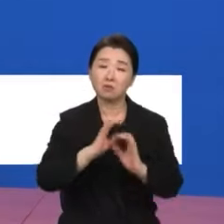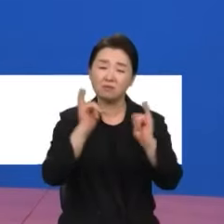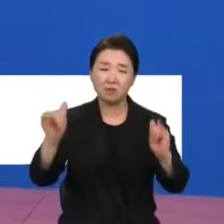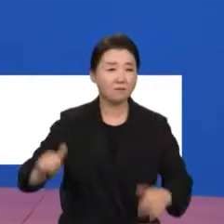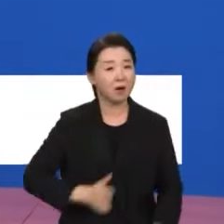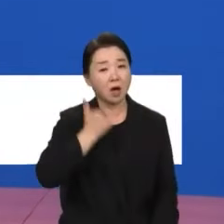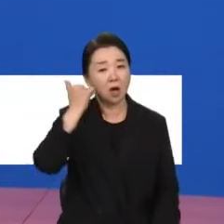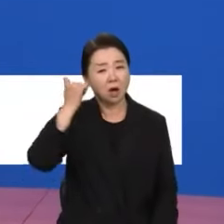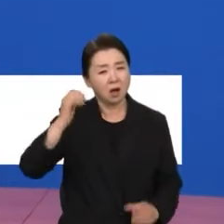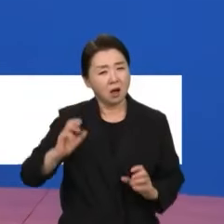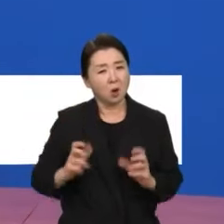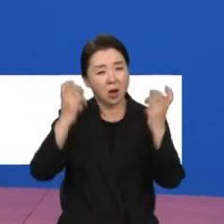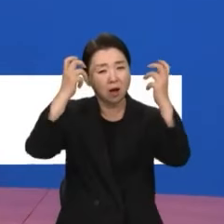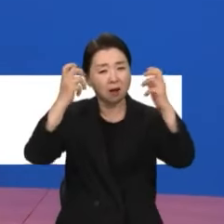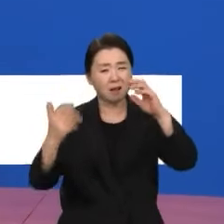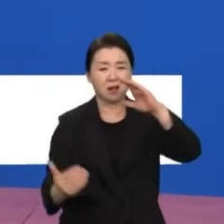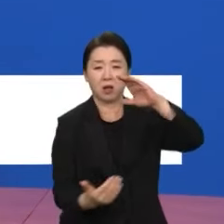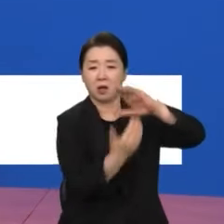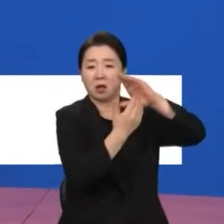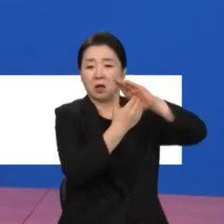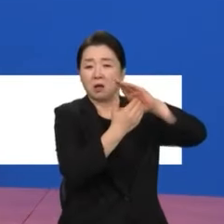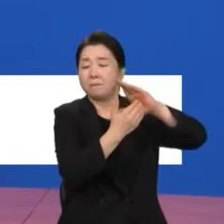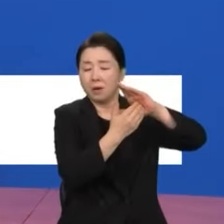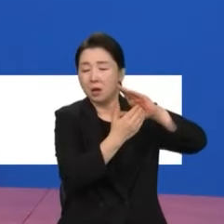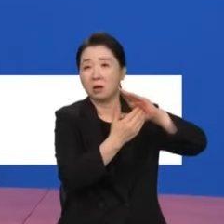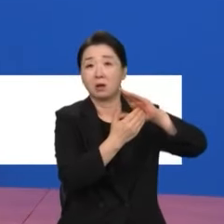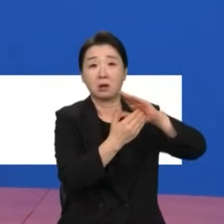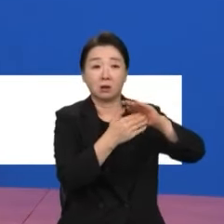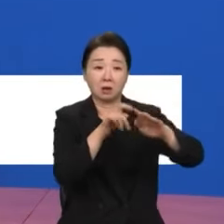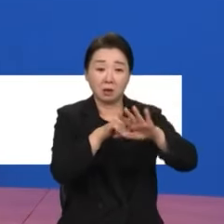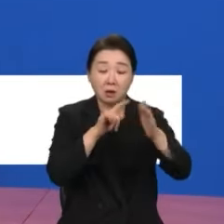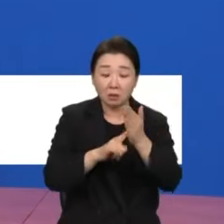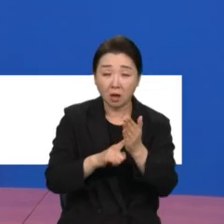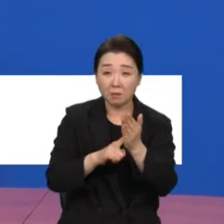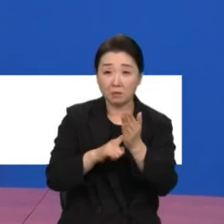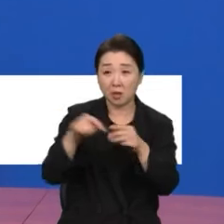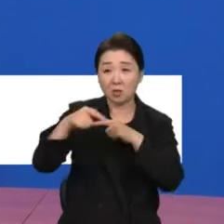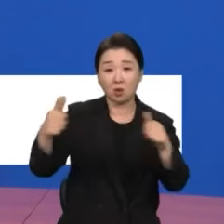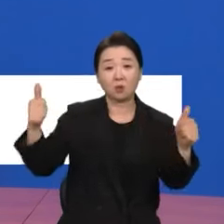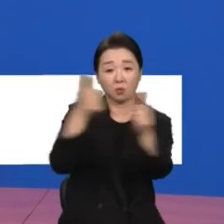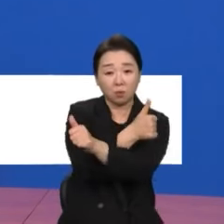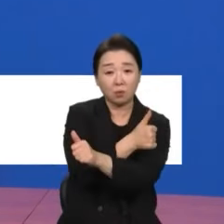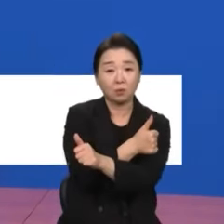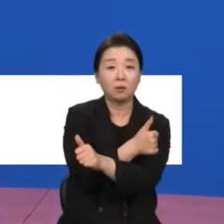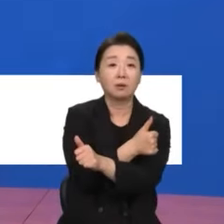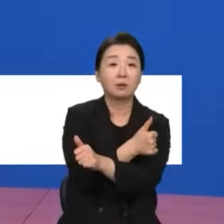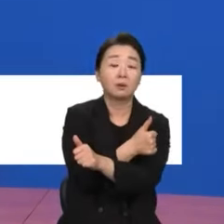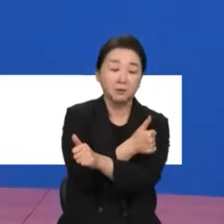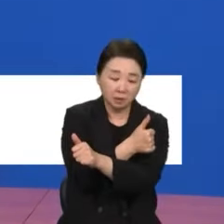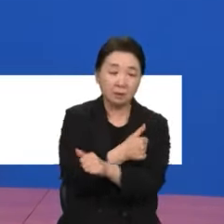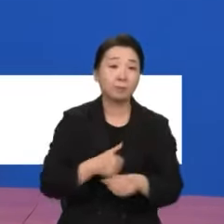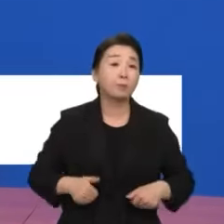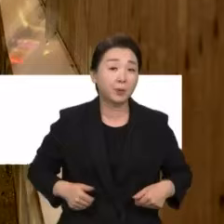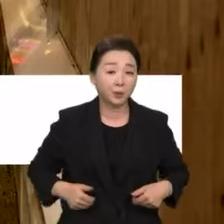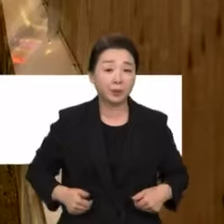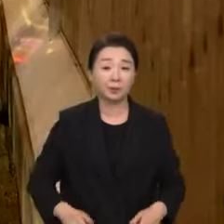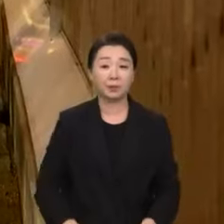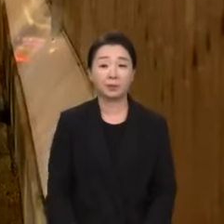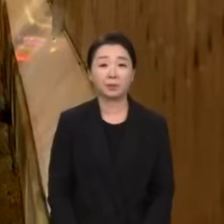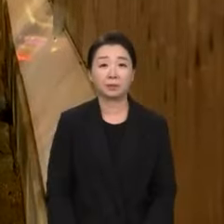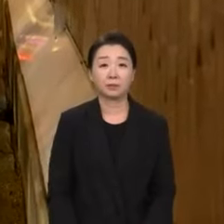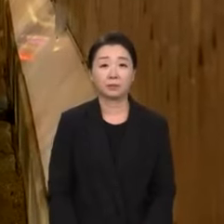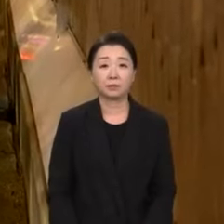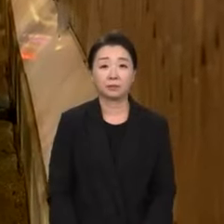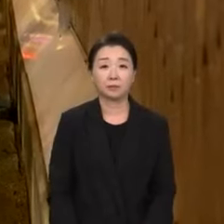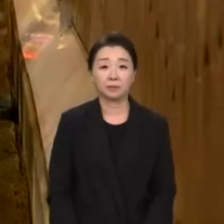분노가 임계점에 달해 심리적 정권교체가 시작된 초입 국면입니다.